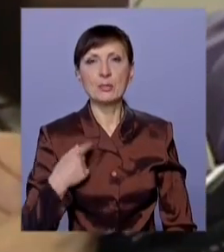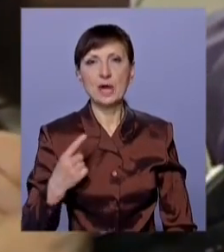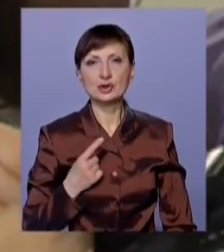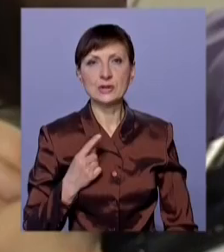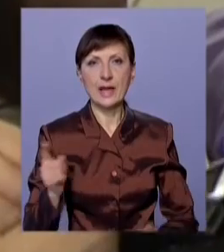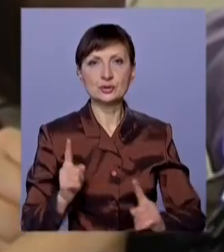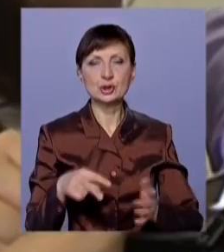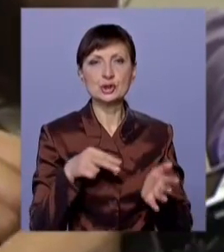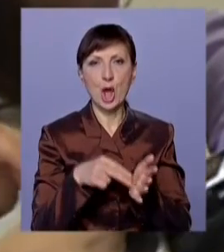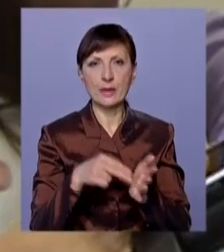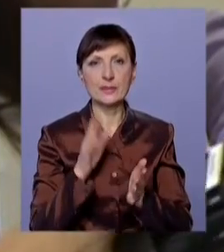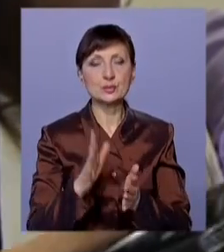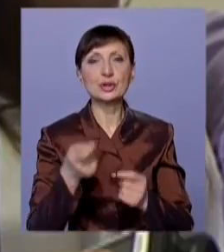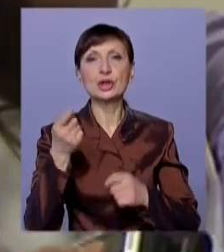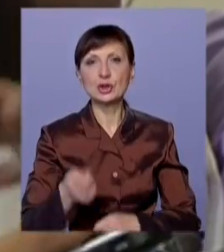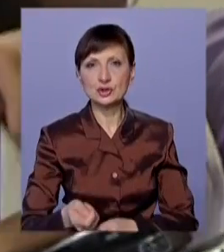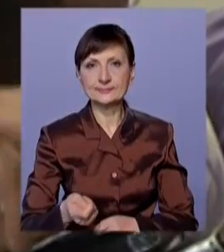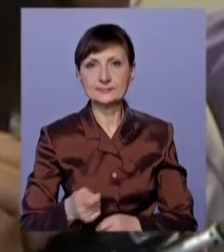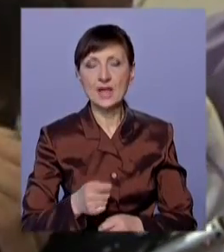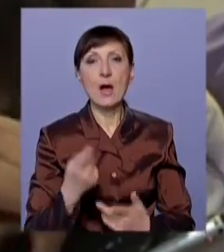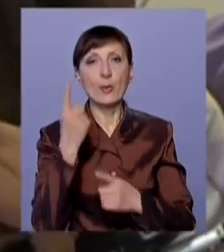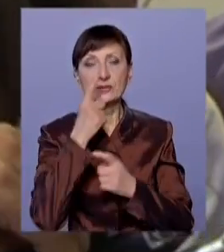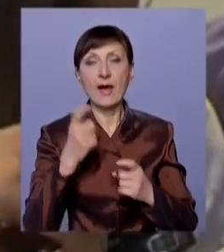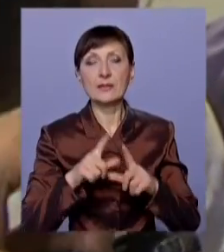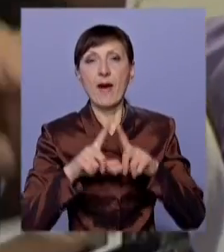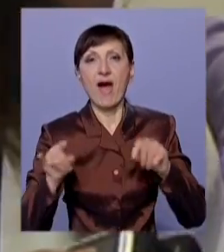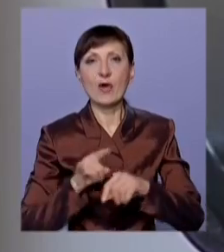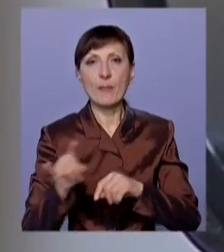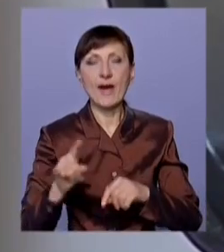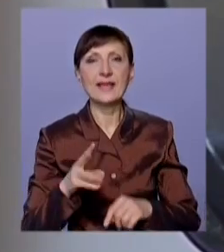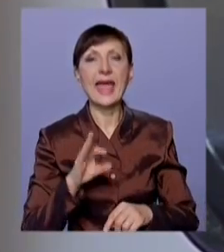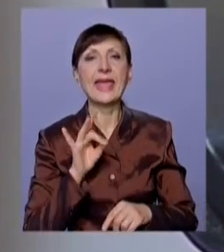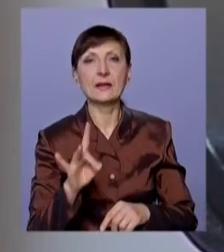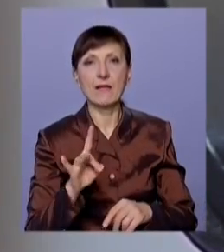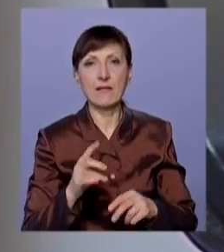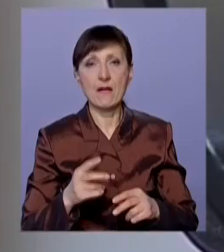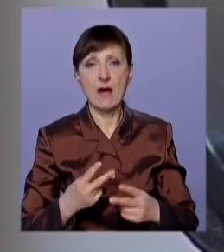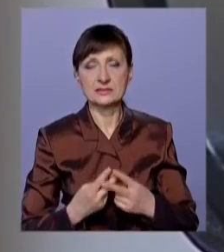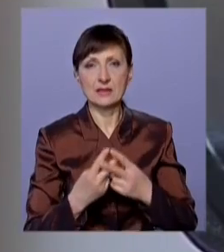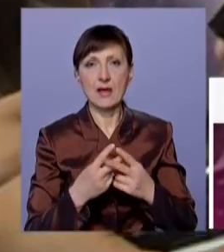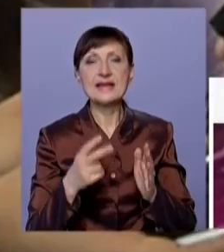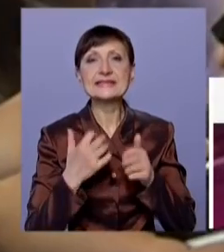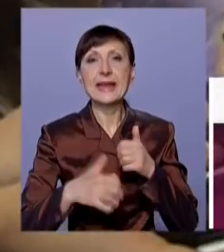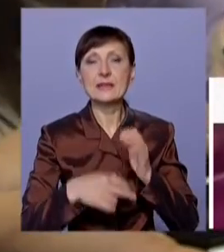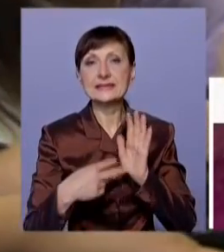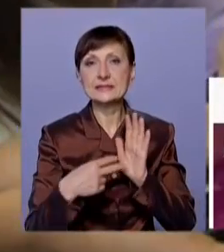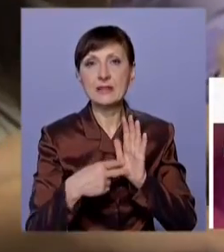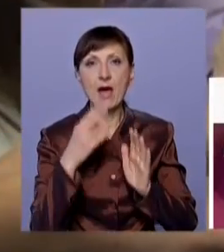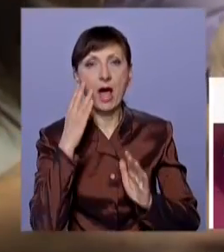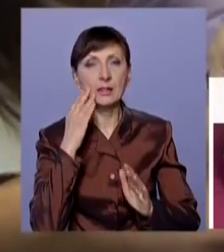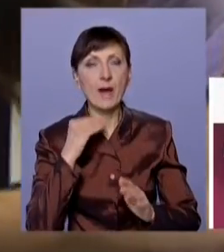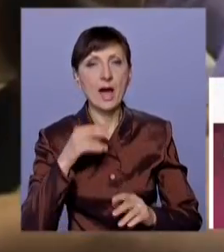что стоимость будет значительно ниже. По данным авиакомпании «Эйр Астана», сегодня средняя цена, например, направление Алматы-Астана, у